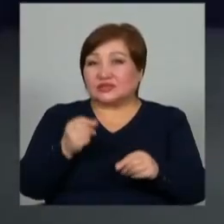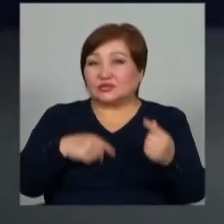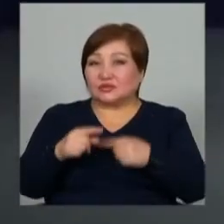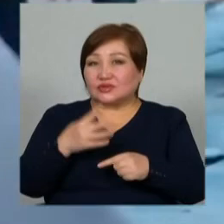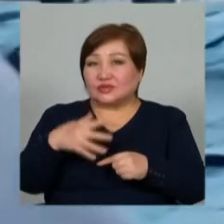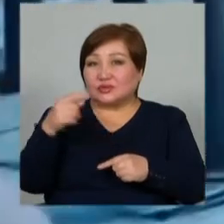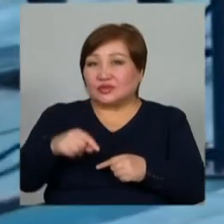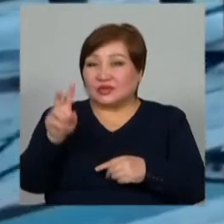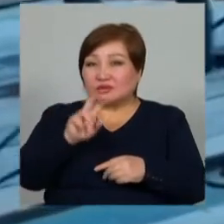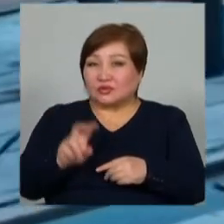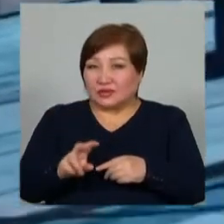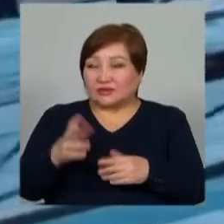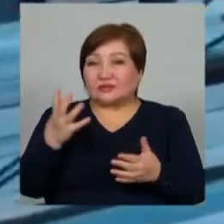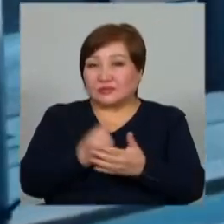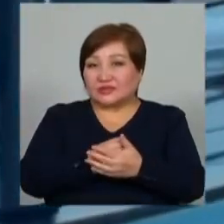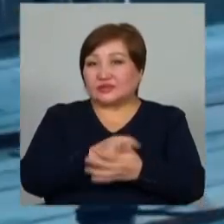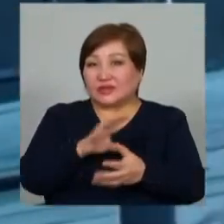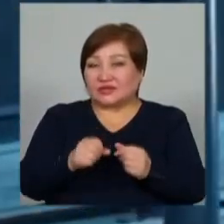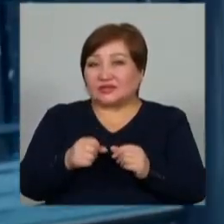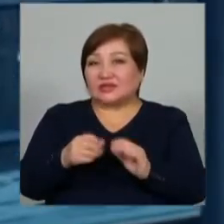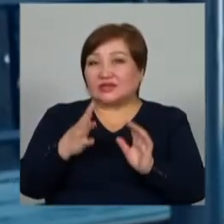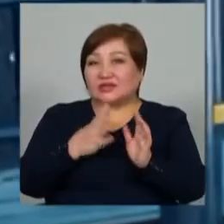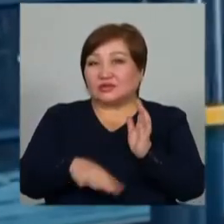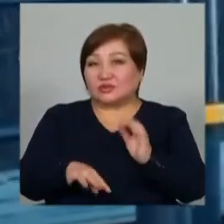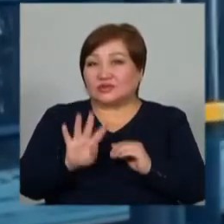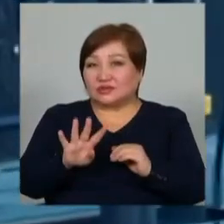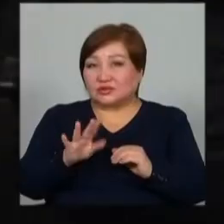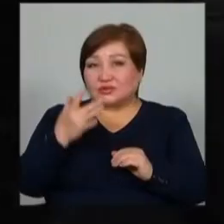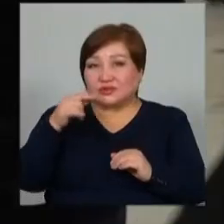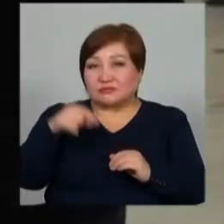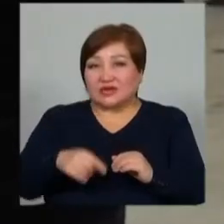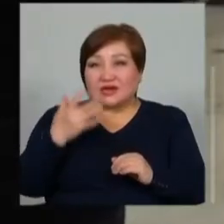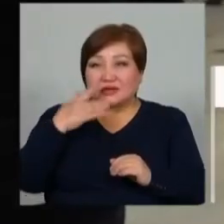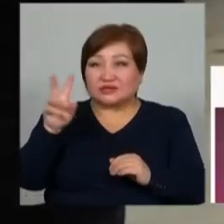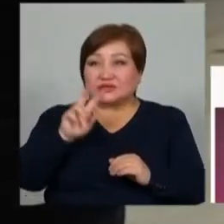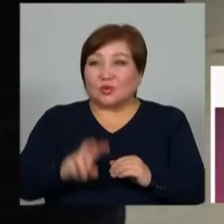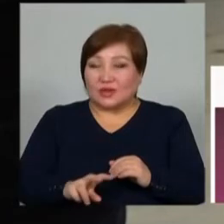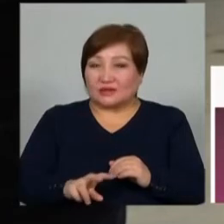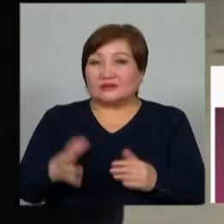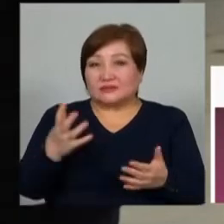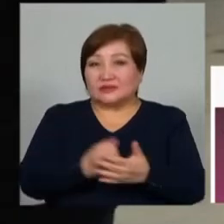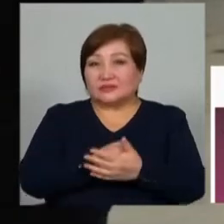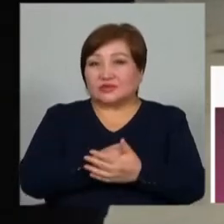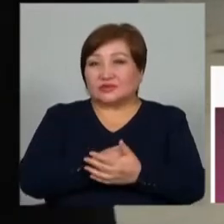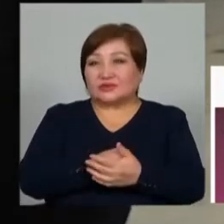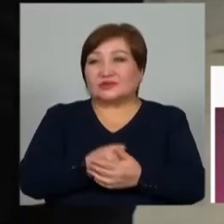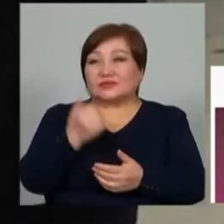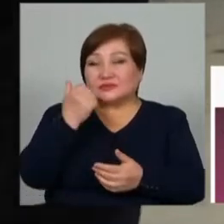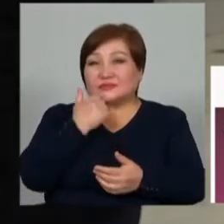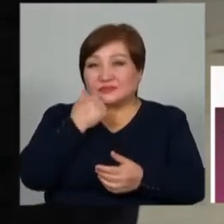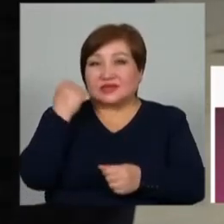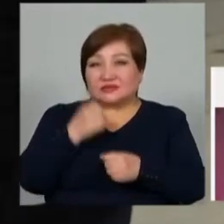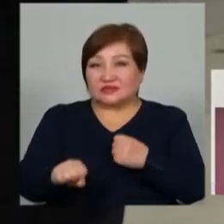мың долларды қанжығасына басты. Барлығы 94 мың ақш долларын иемденді. Құдайға шүкір, жеңіске жетті. Мықты жеңіс болды.